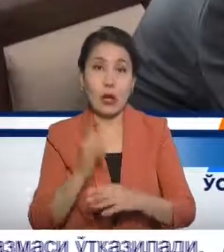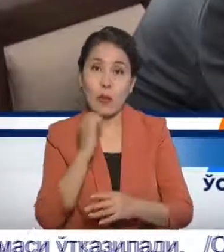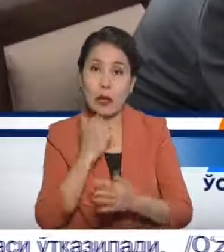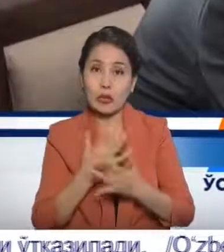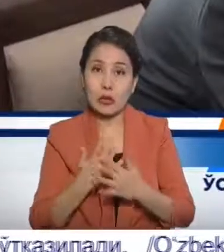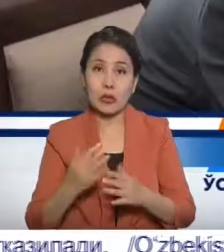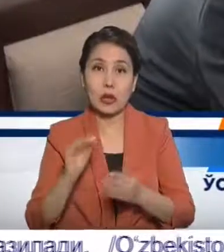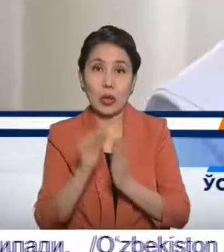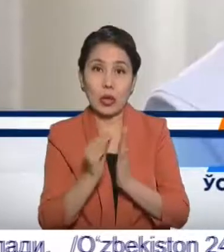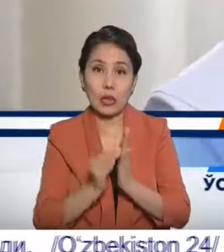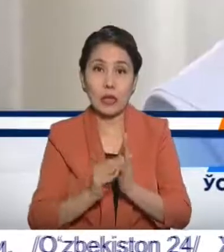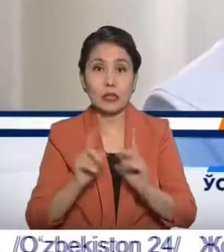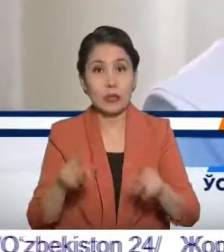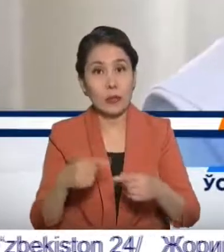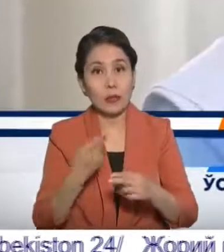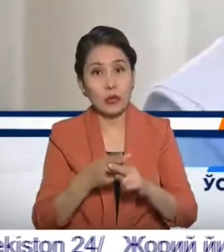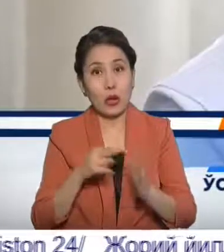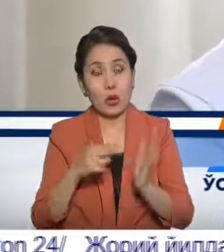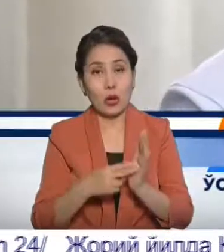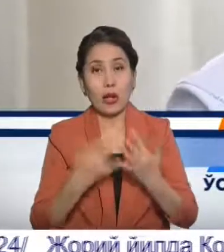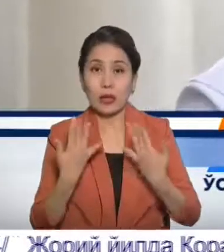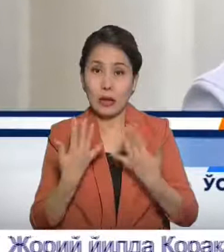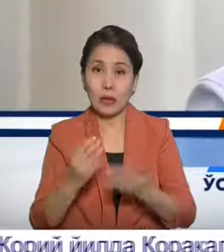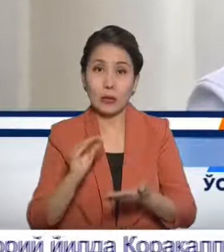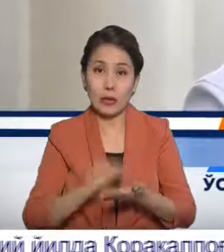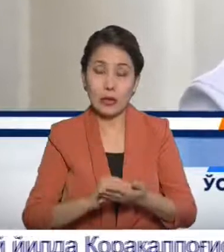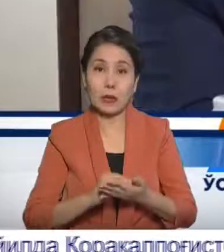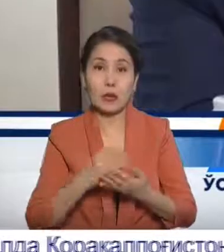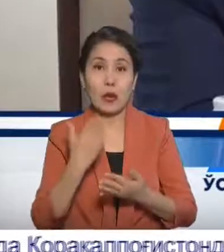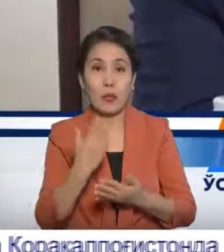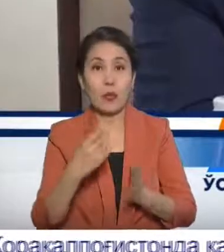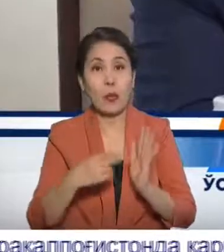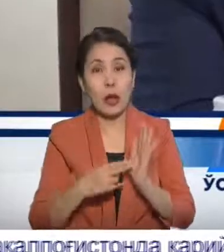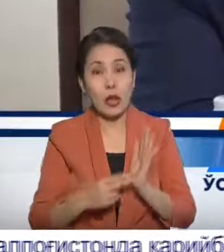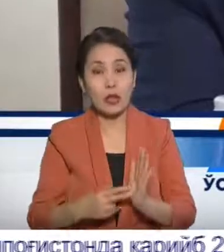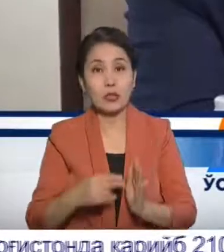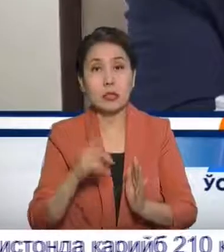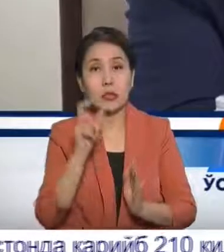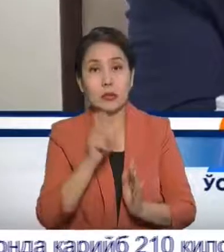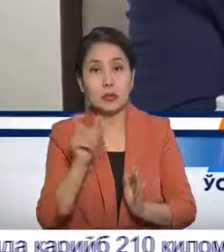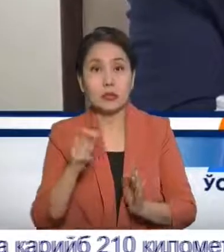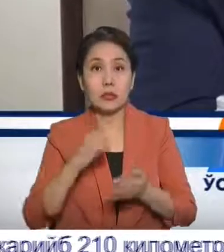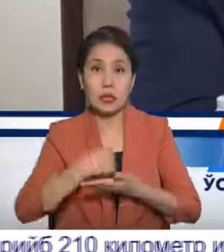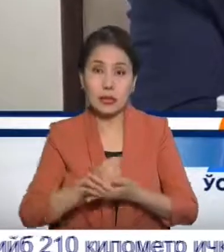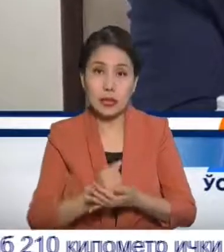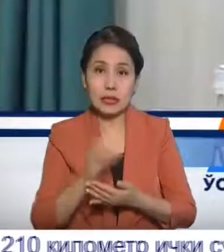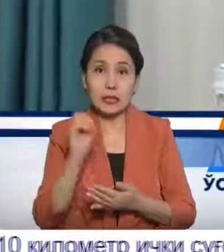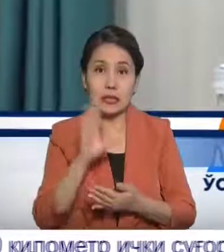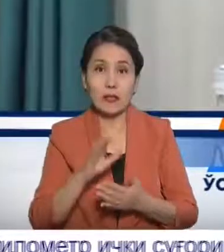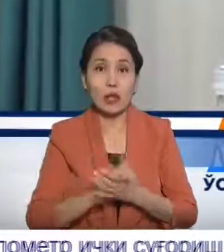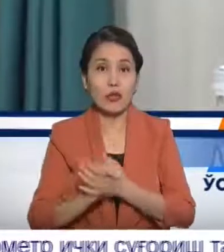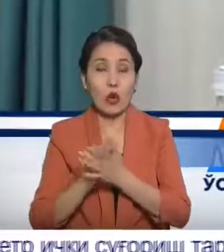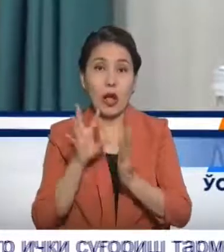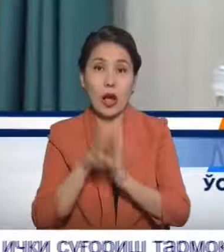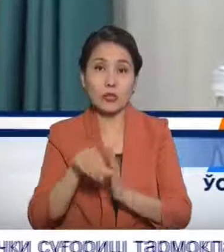ro'yxati shakllantirilmoqda. Ularga qo'yiladigan talablar belgilanmoqda. Muvofiqlikni baholash tartibi va shaklini tasdiqlash, Yevroittifoqqa a'zo